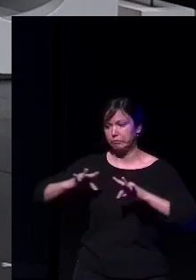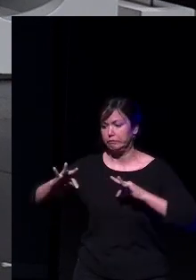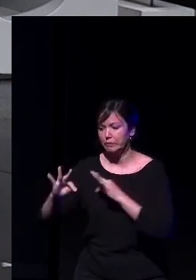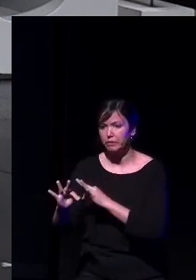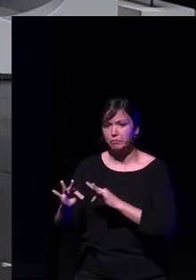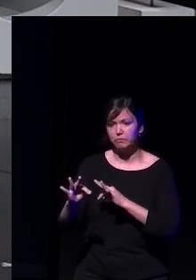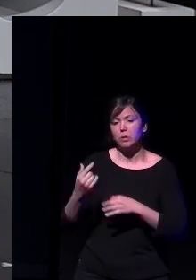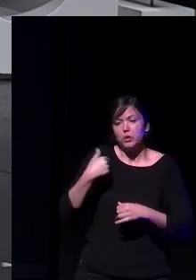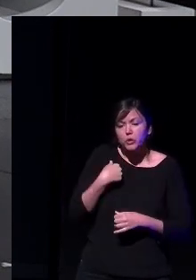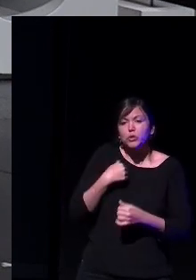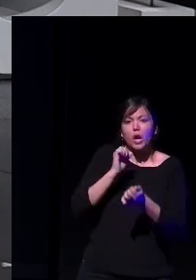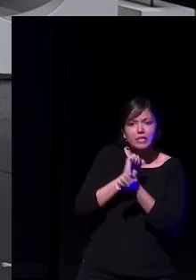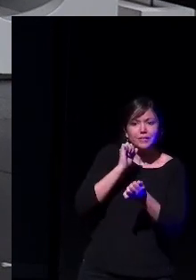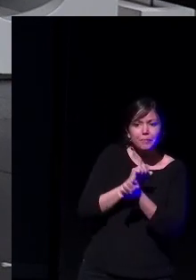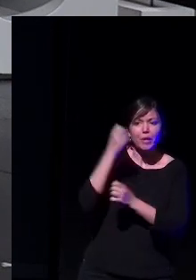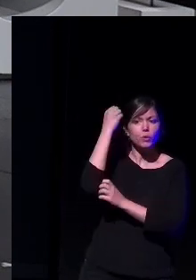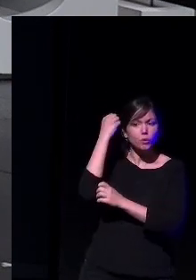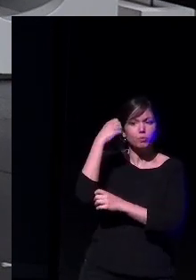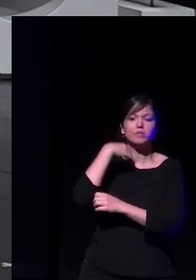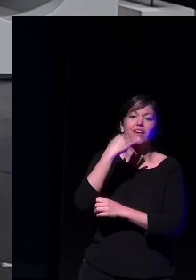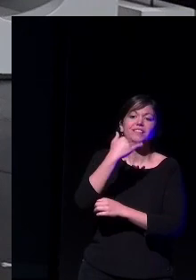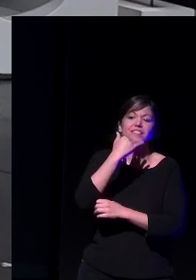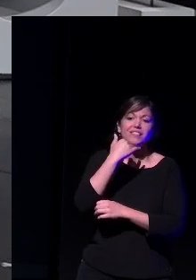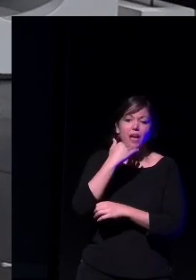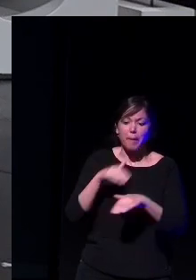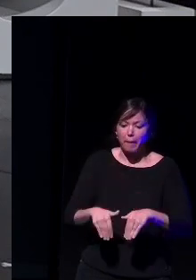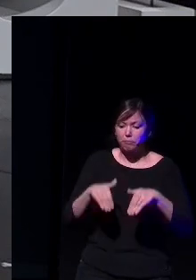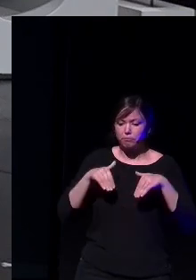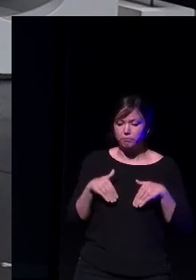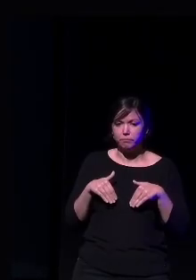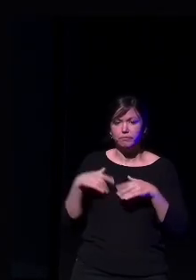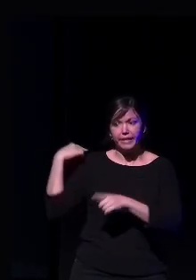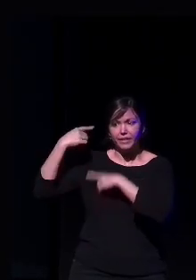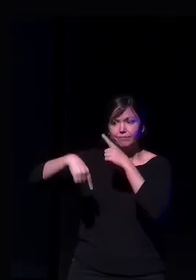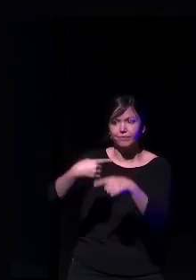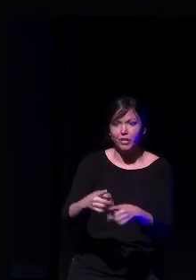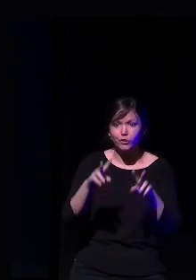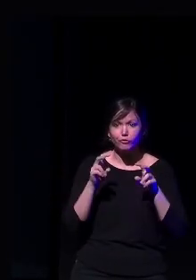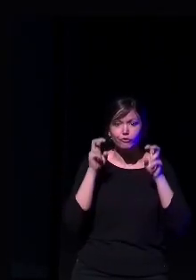Espero saber-ne, saber-me apartar i saber que les noves generacions